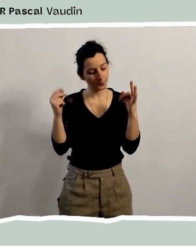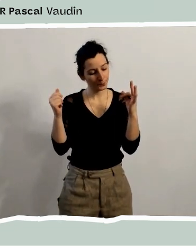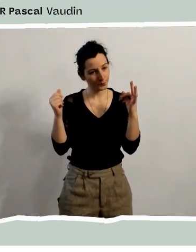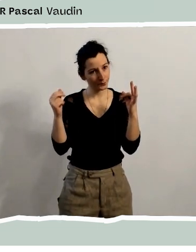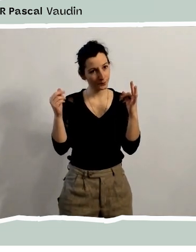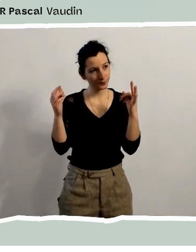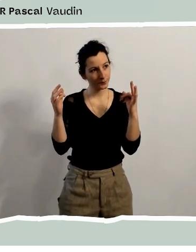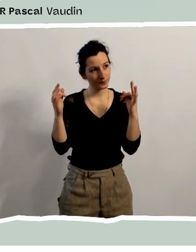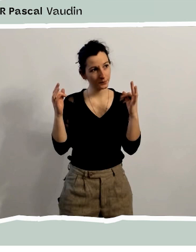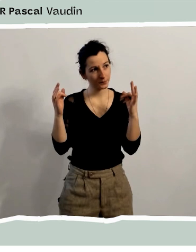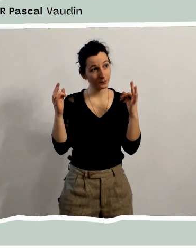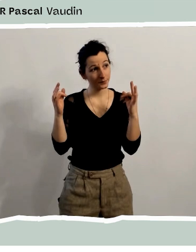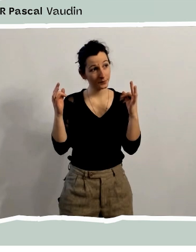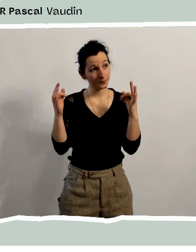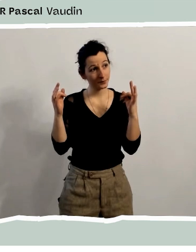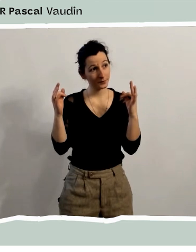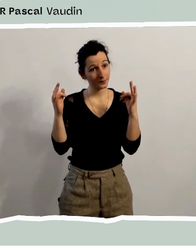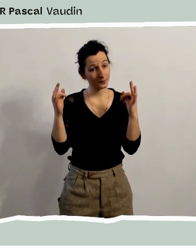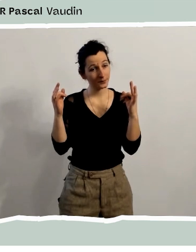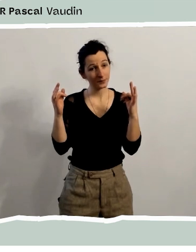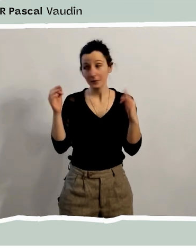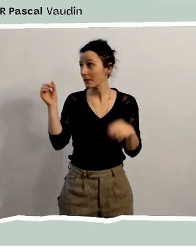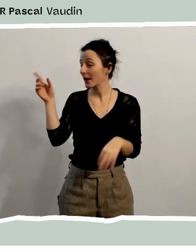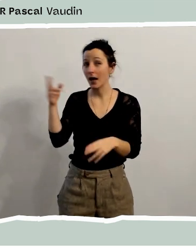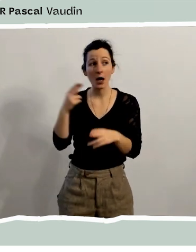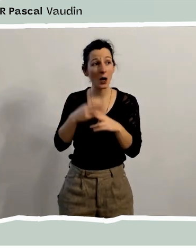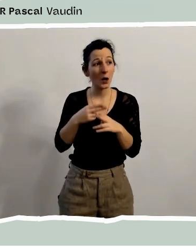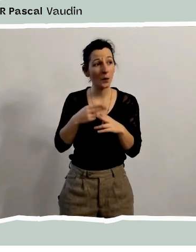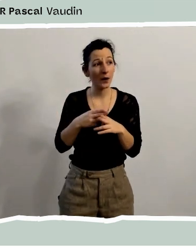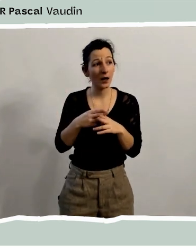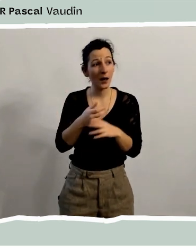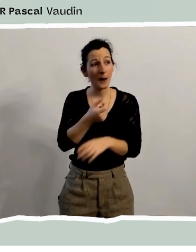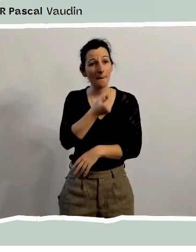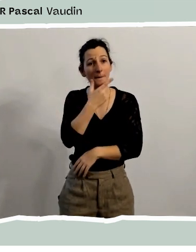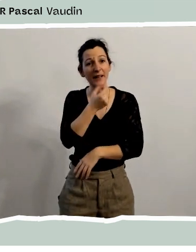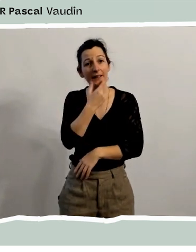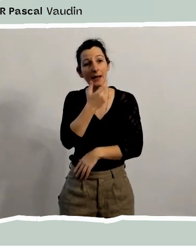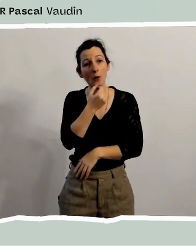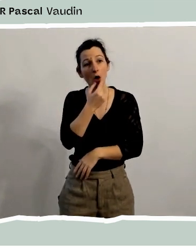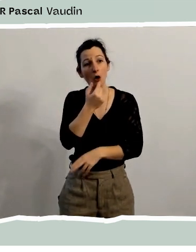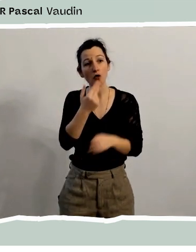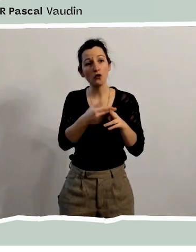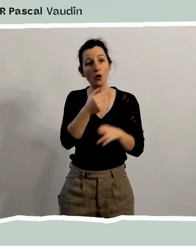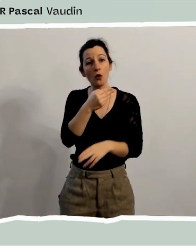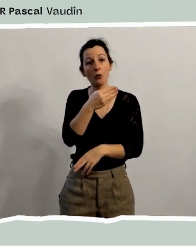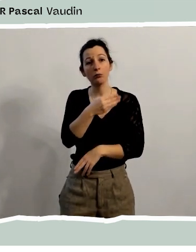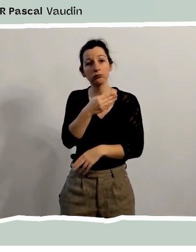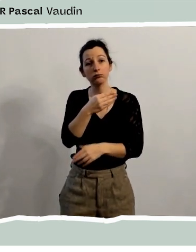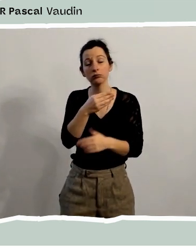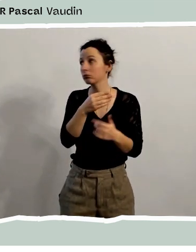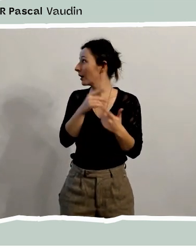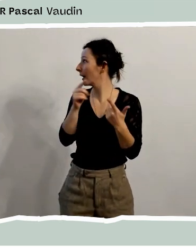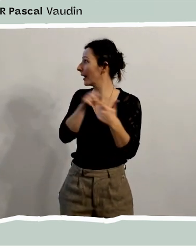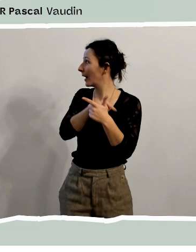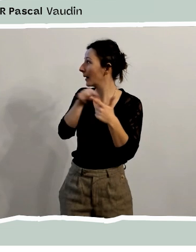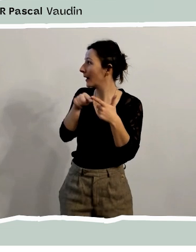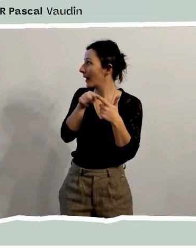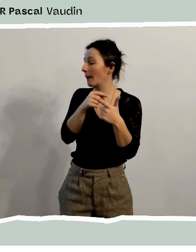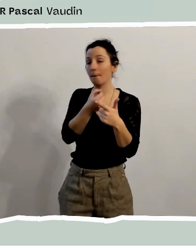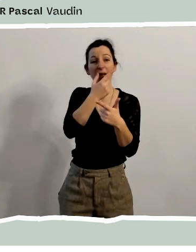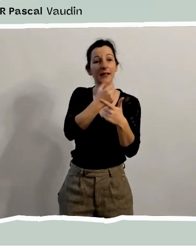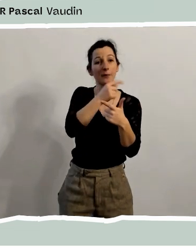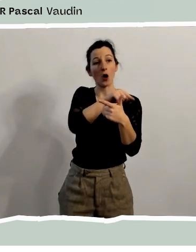la metformine, et j'ai pas mes lunettes. Qu'est-ce que tu lis là, Fabrice? La carbamazépine, pardon, excusez-moi.